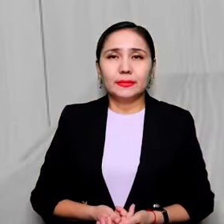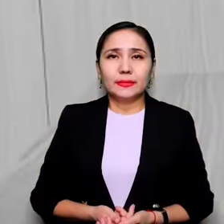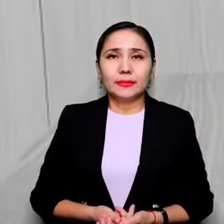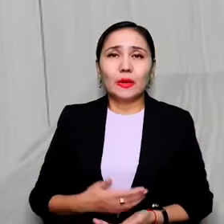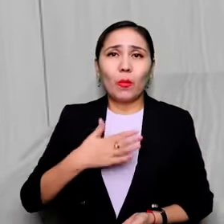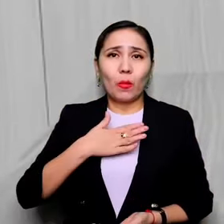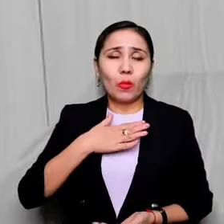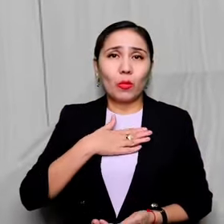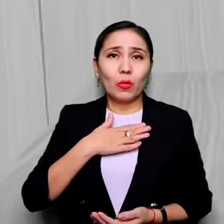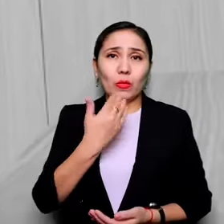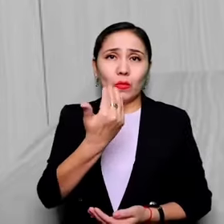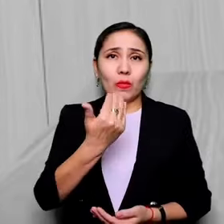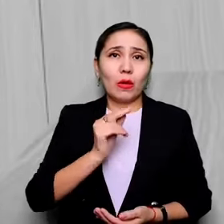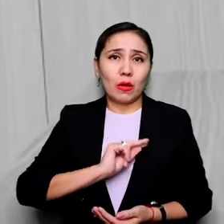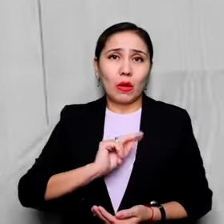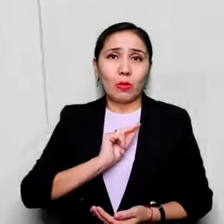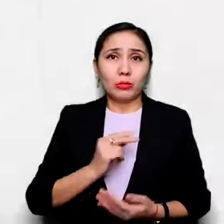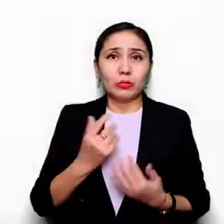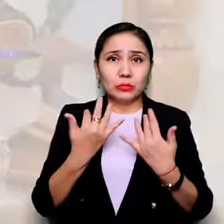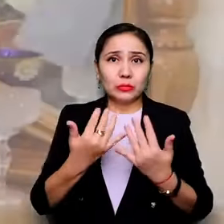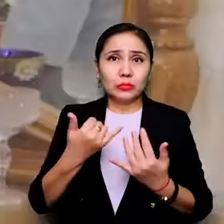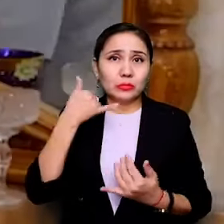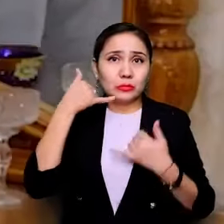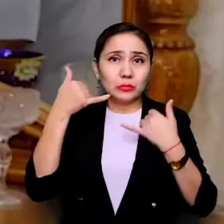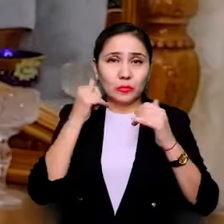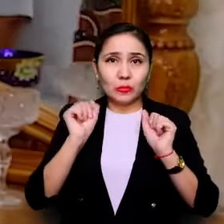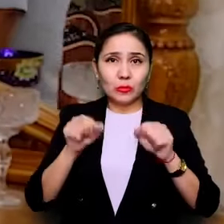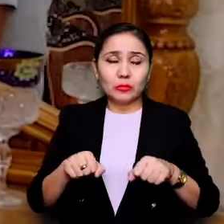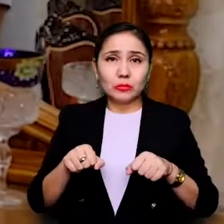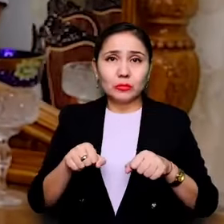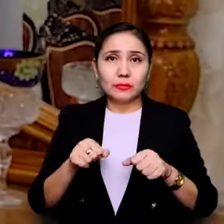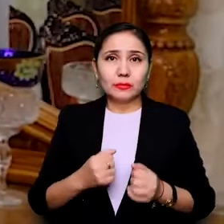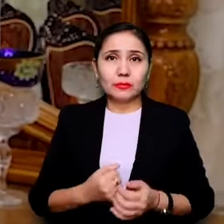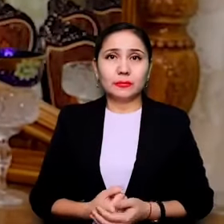Kol markaziga operativ bo'yicha e'lon qilgan ekansiz.